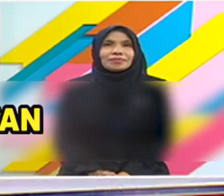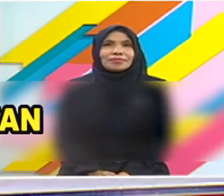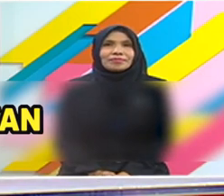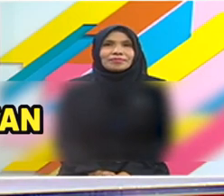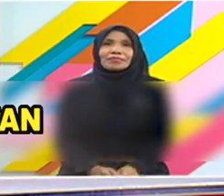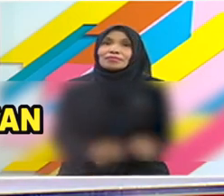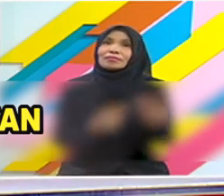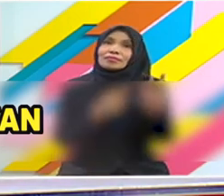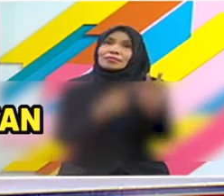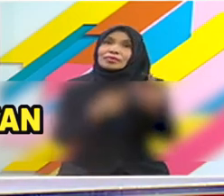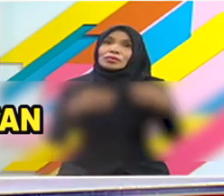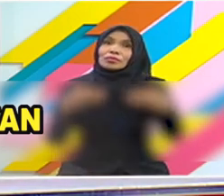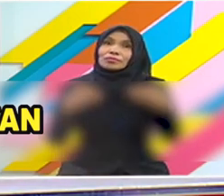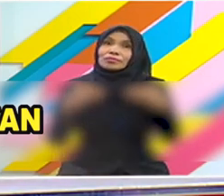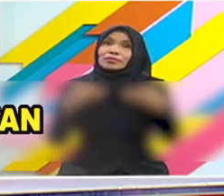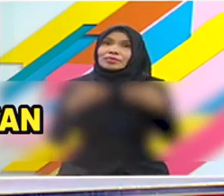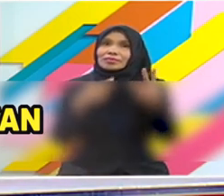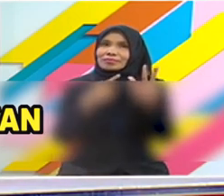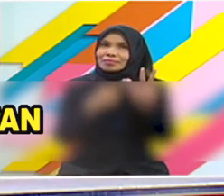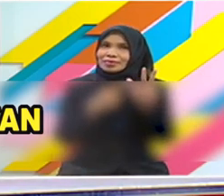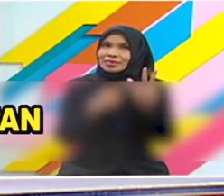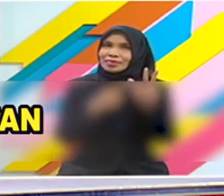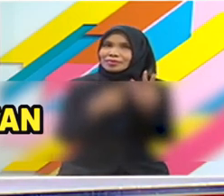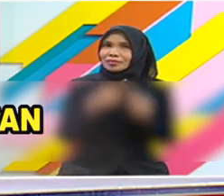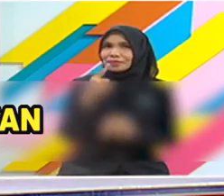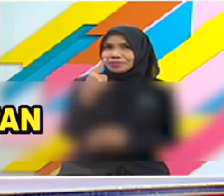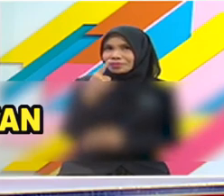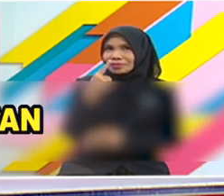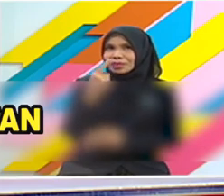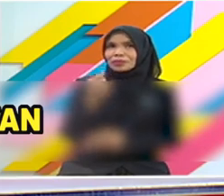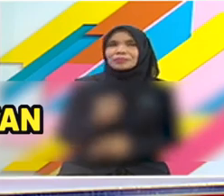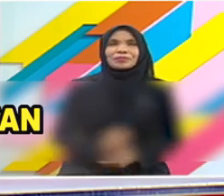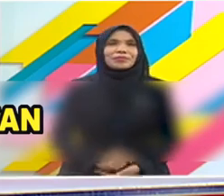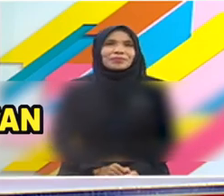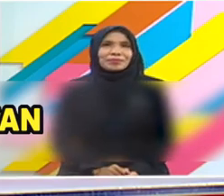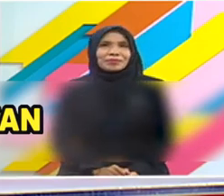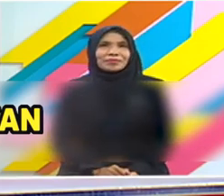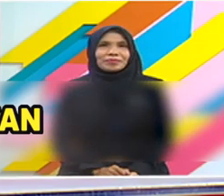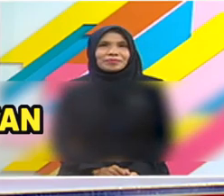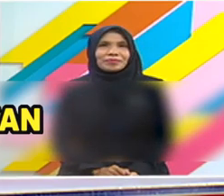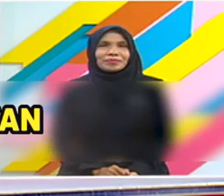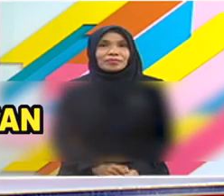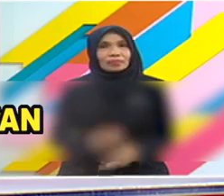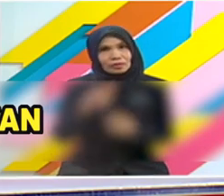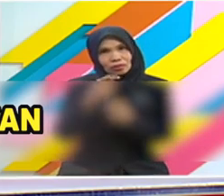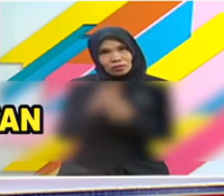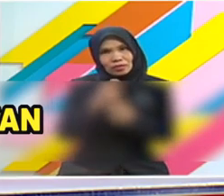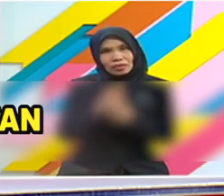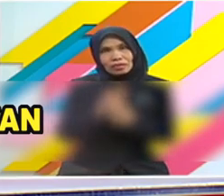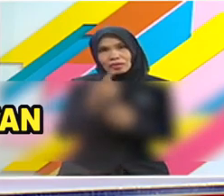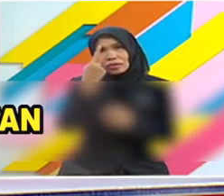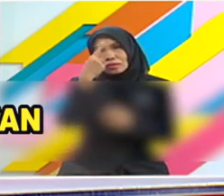yang ketiga adalah organ deria hidung. Okey, hidung fungsi dia adalah